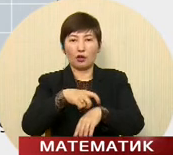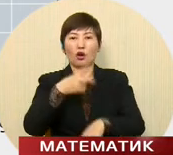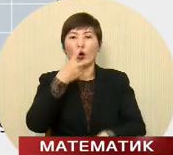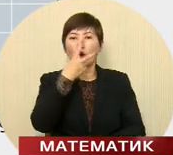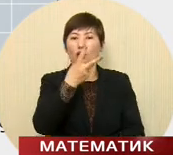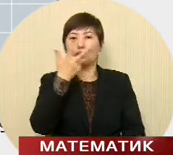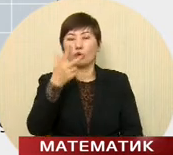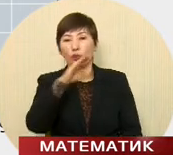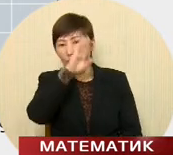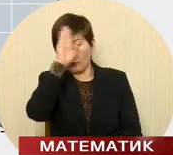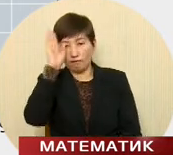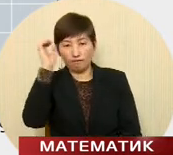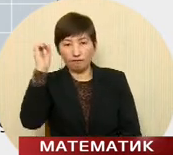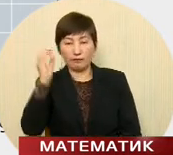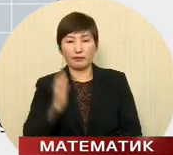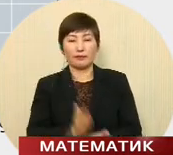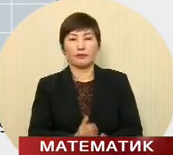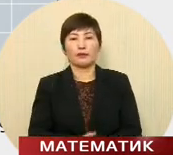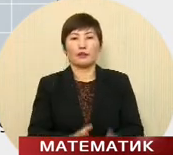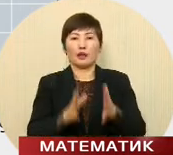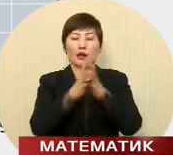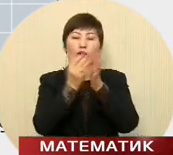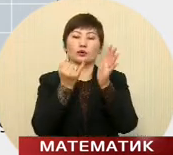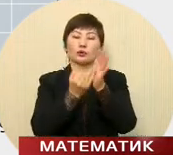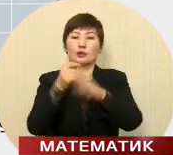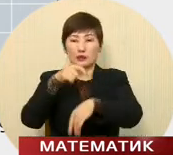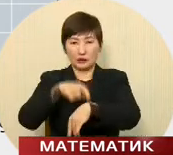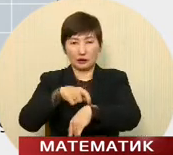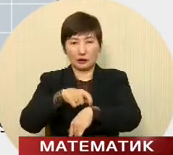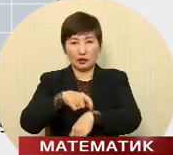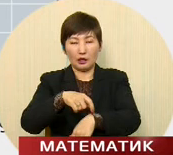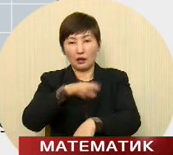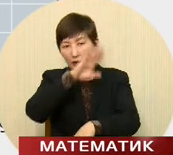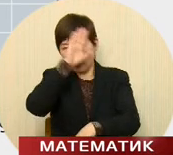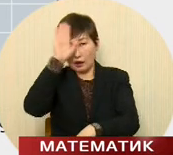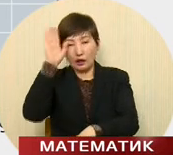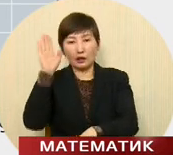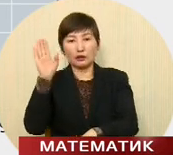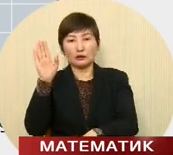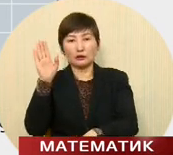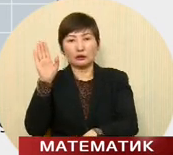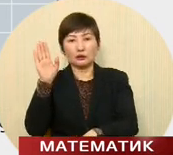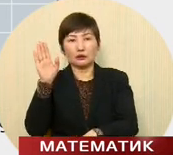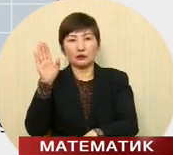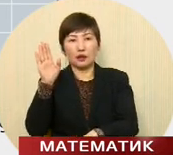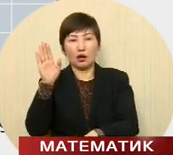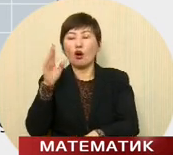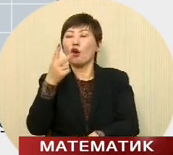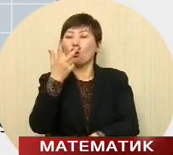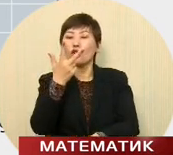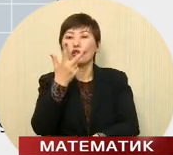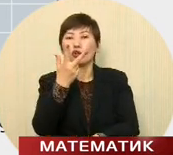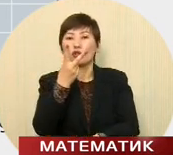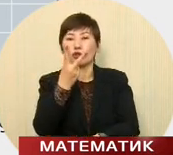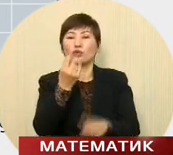23 хэмийн дулаантай байна. За 16 цагт агаарын температур маань 26 хэмийн